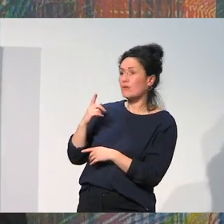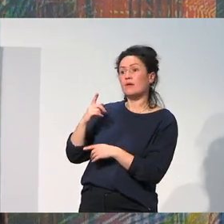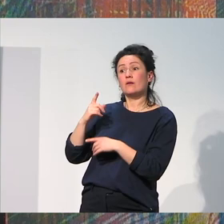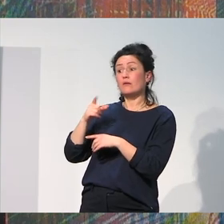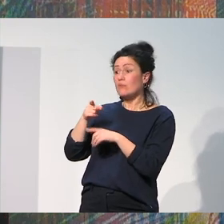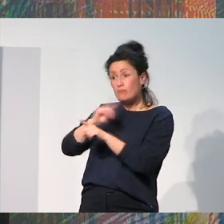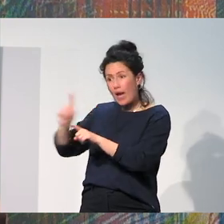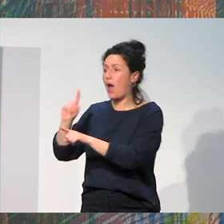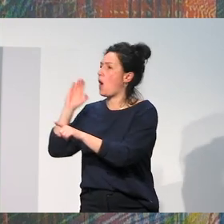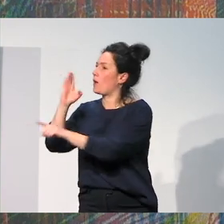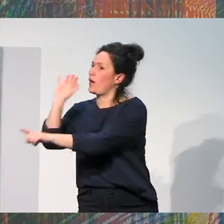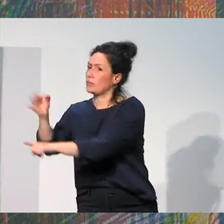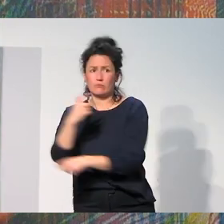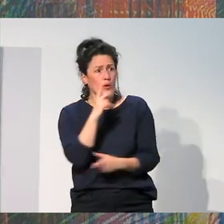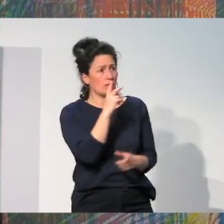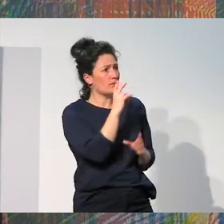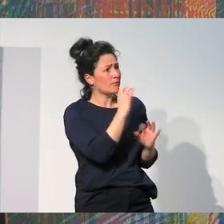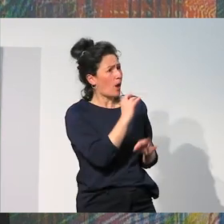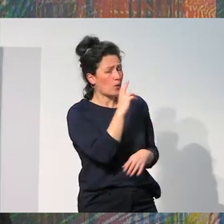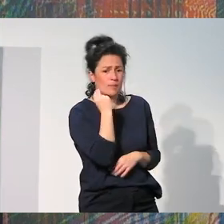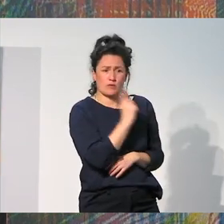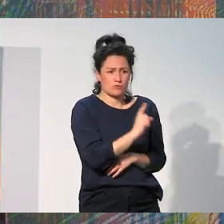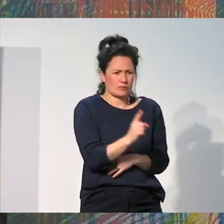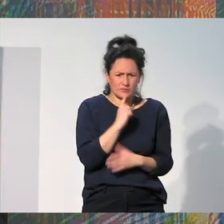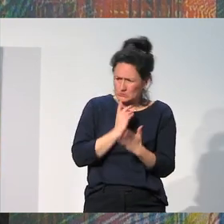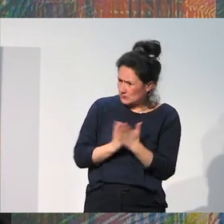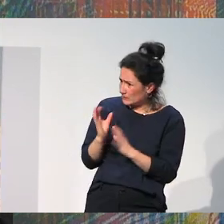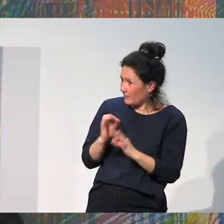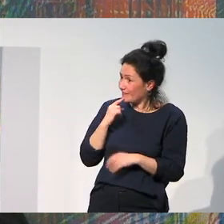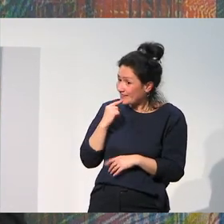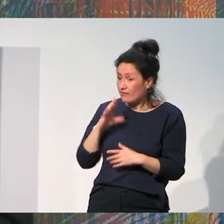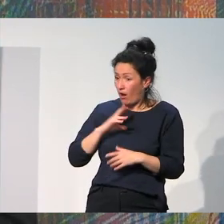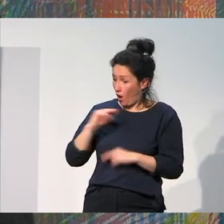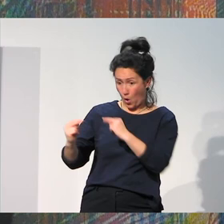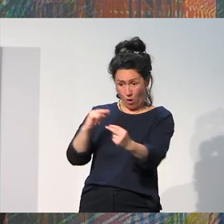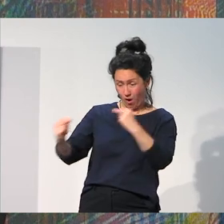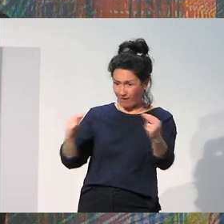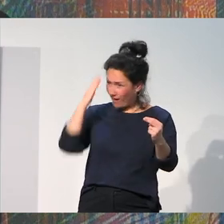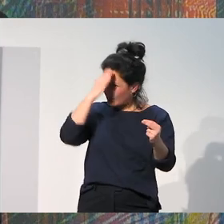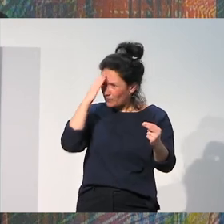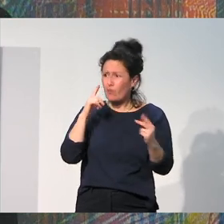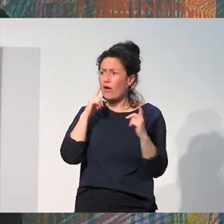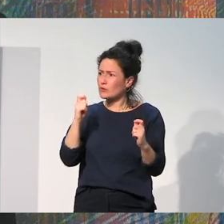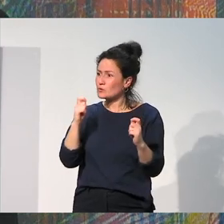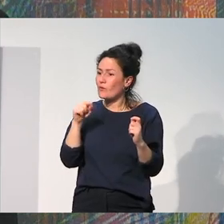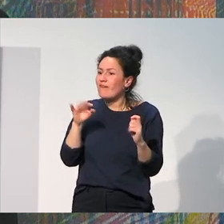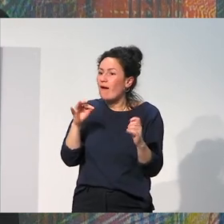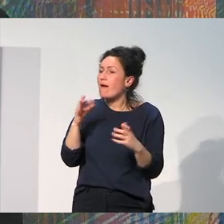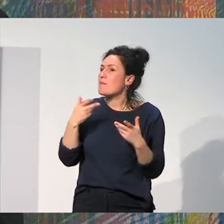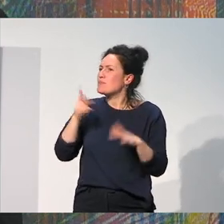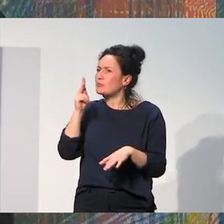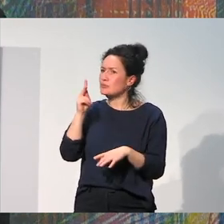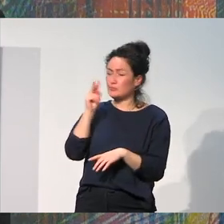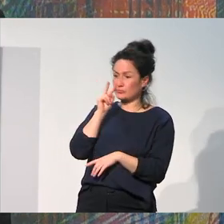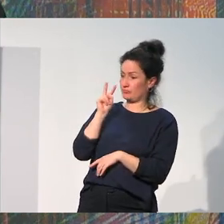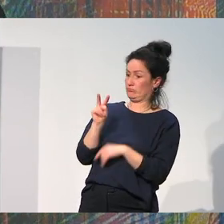de l'animal en général, ça n'a pas beaucoup de sens. Donc, il y a des regards des animaux. Et il y a une très grande importance accordée à l'œil, en fait, qui est quelque